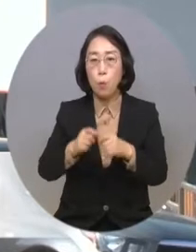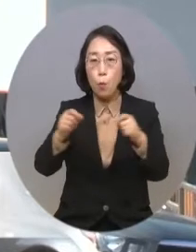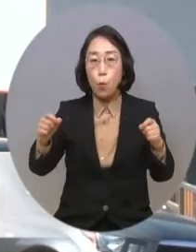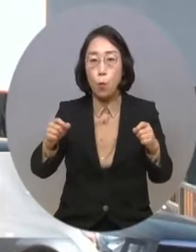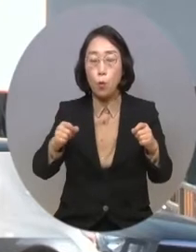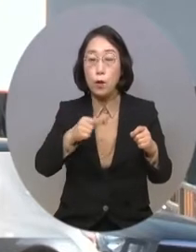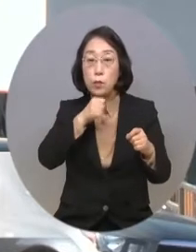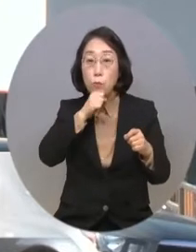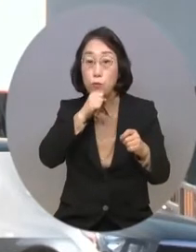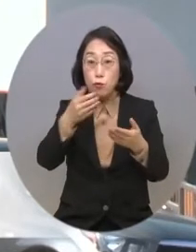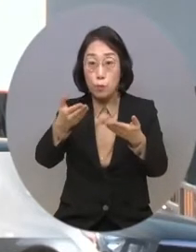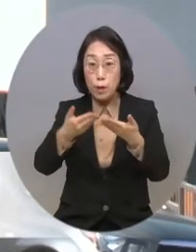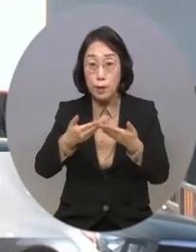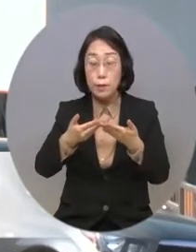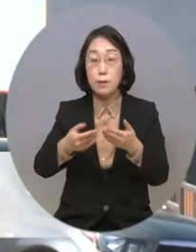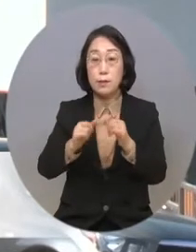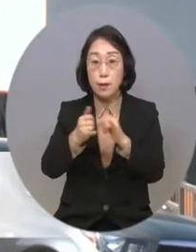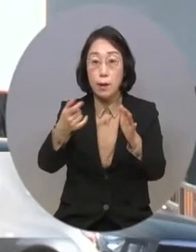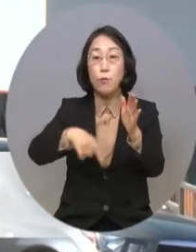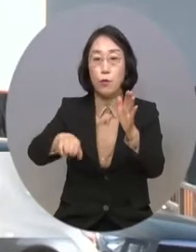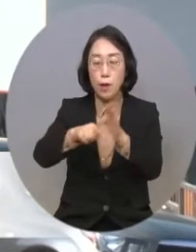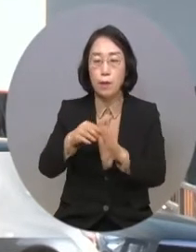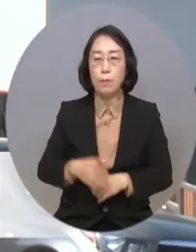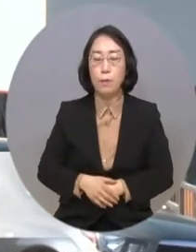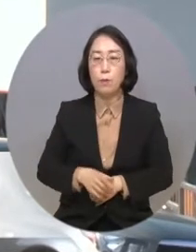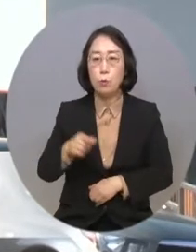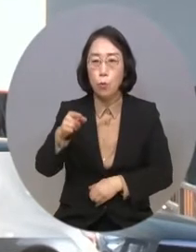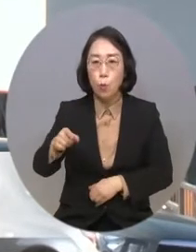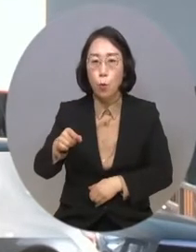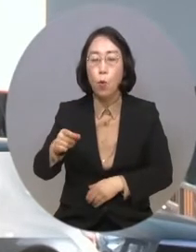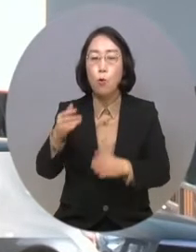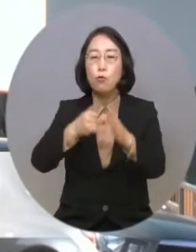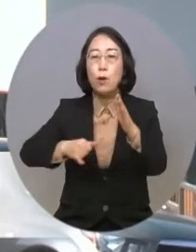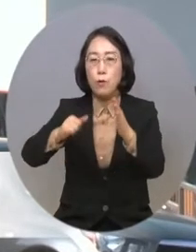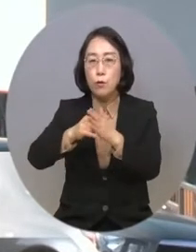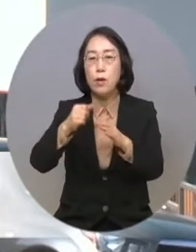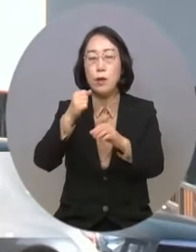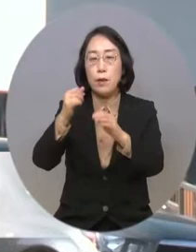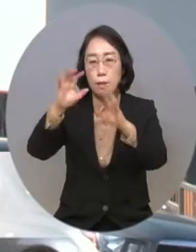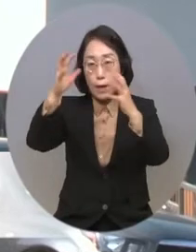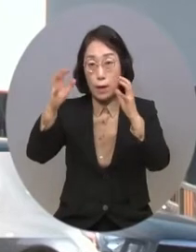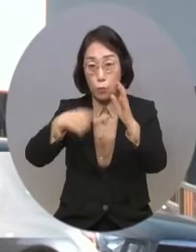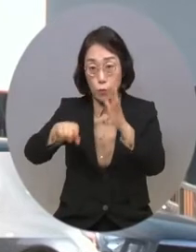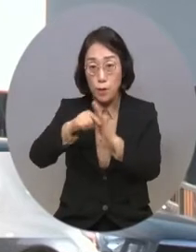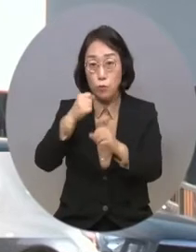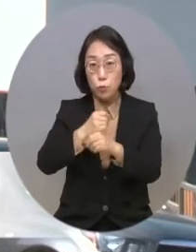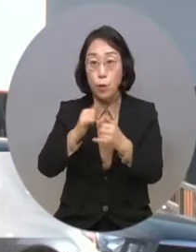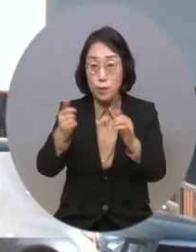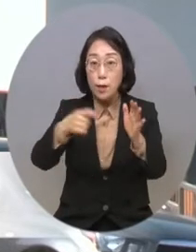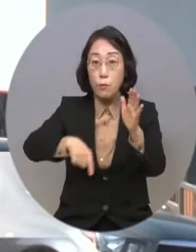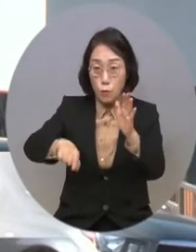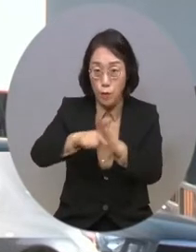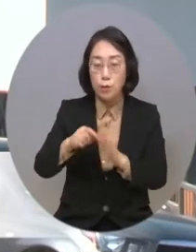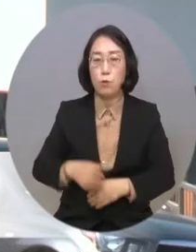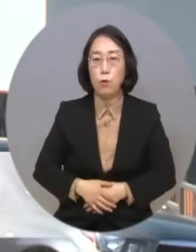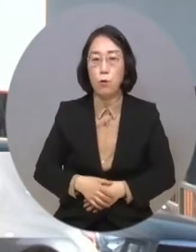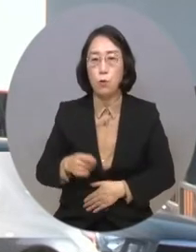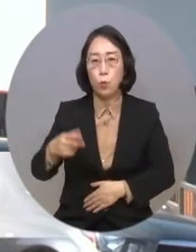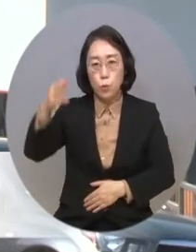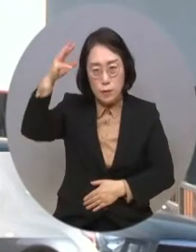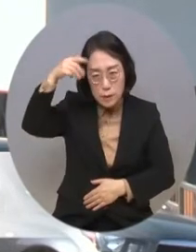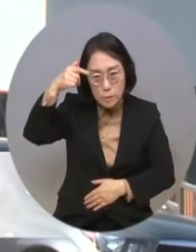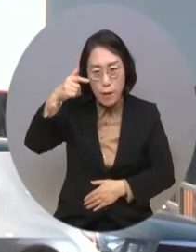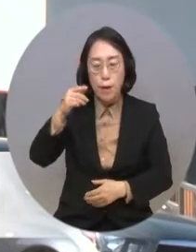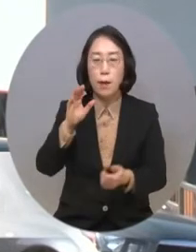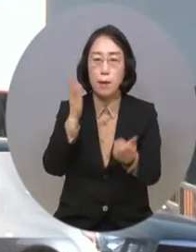및 보훈가족, 지역 주민을 위한 호남 최대의 공공요양시설입니다. 치매 전담실 운영과 재활을